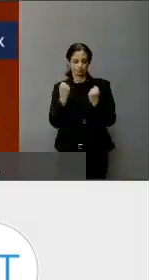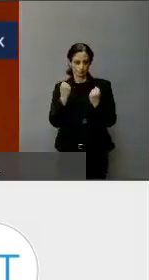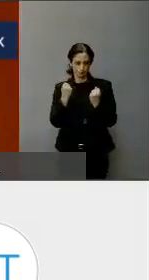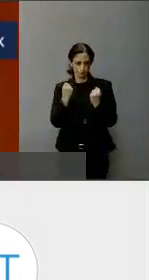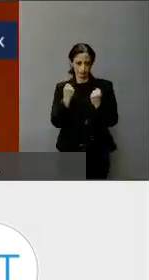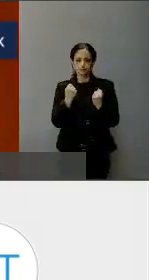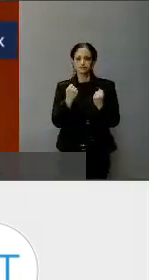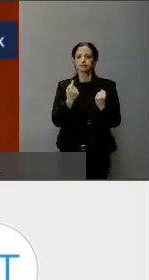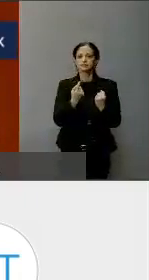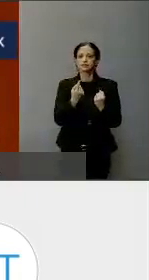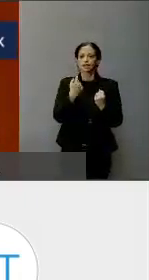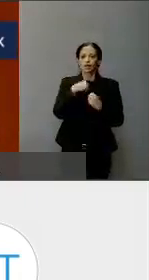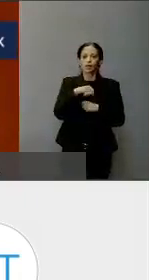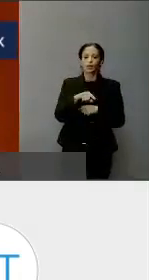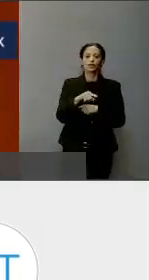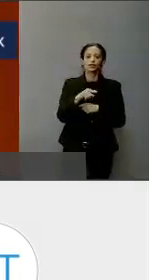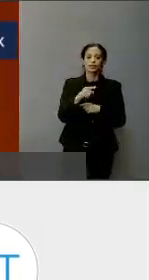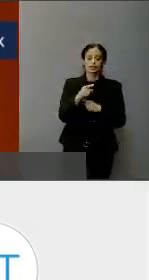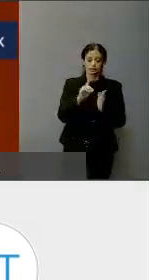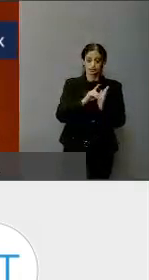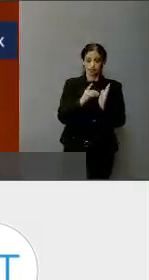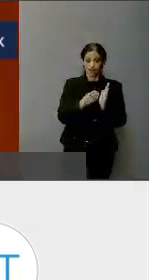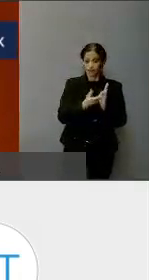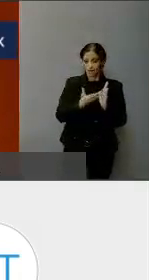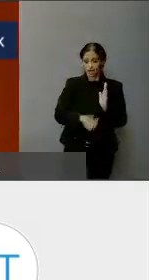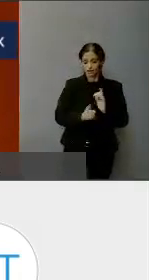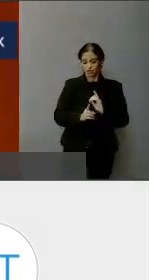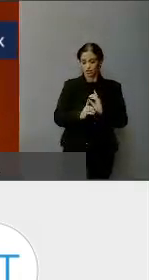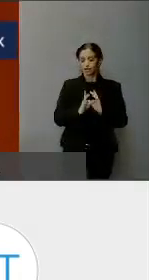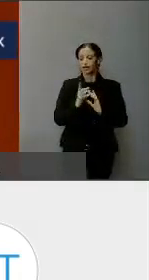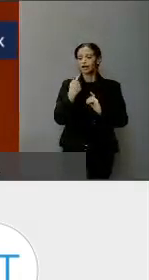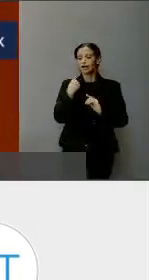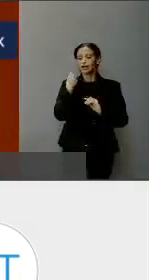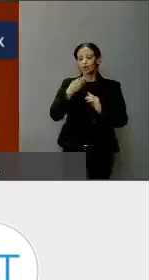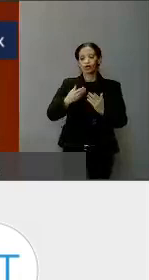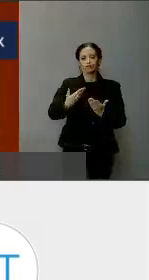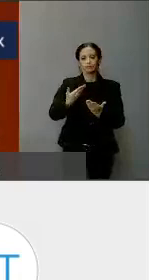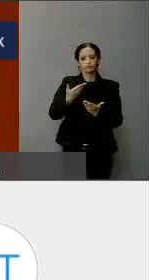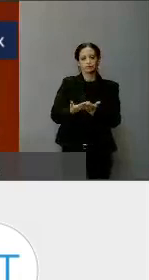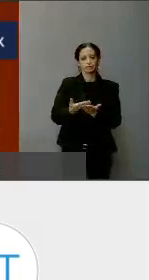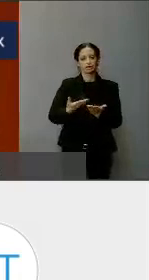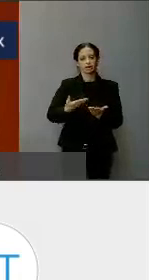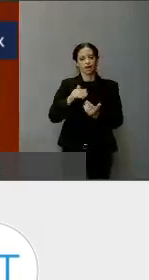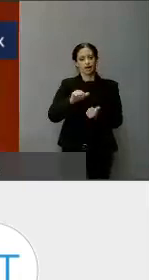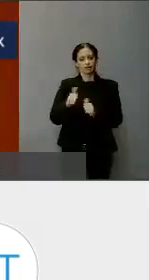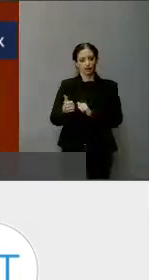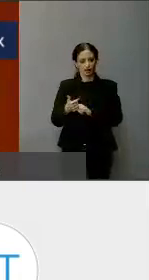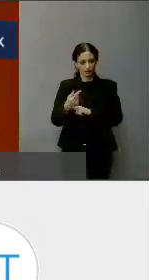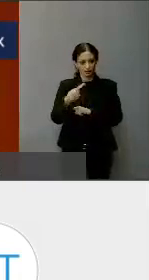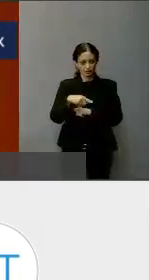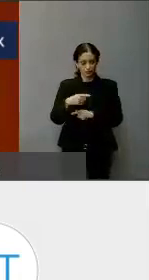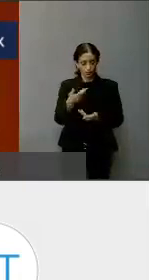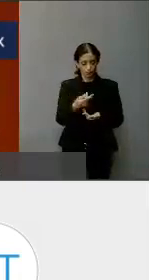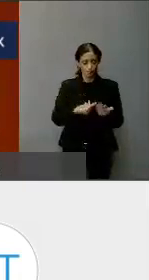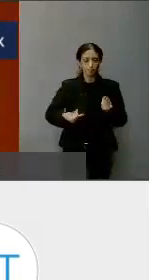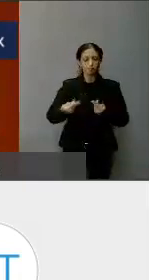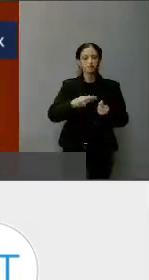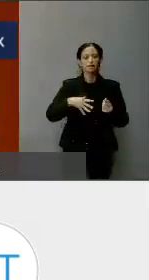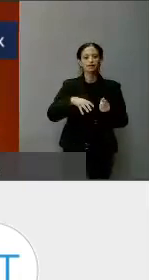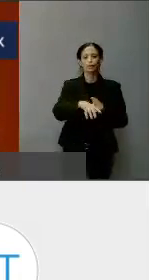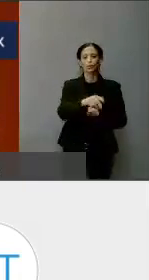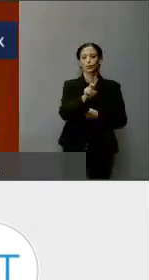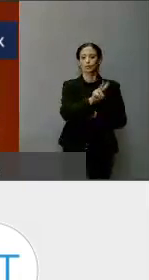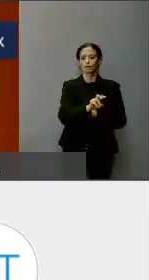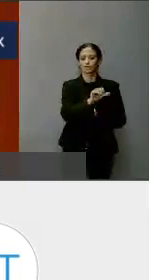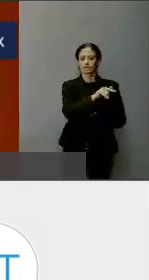non vendola stessa ammissibile abbiamo depositato questa proposta alternativa è un piano di recupero pubblico di mesi ma con